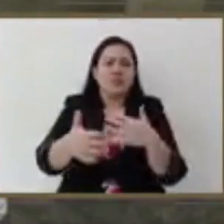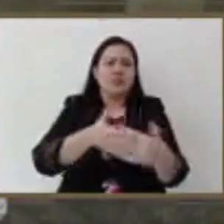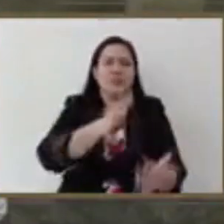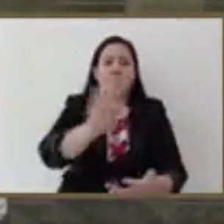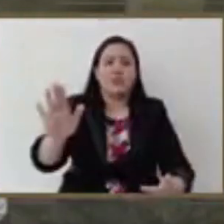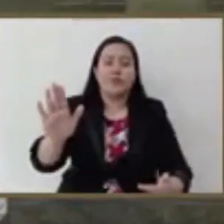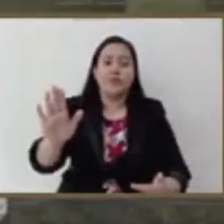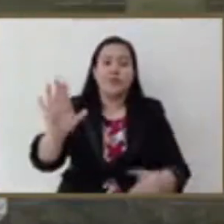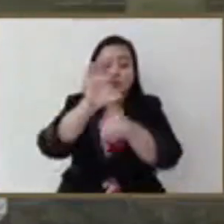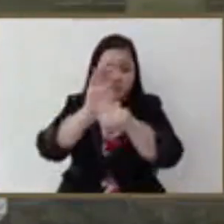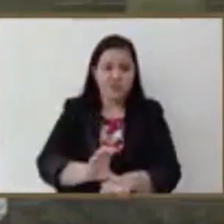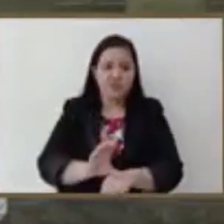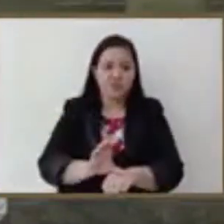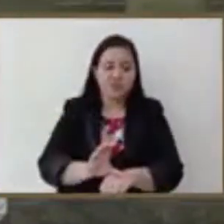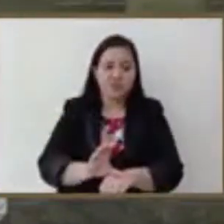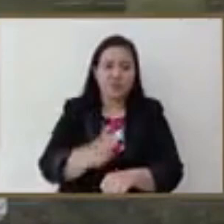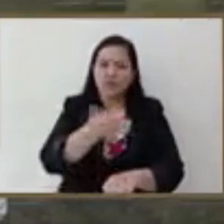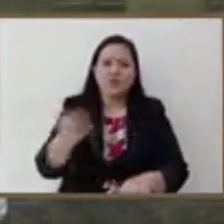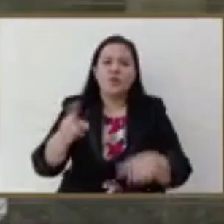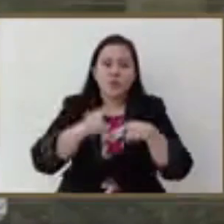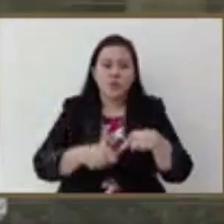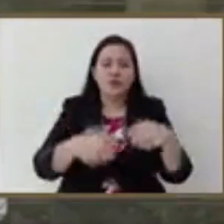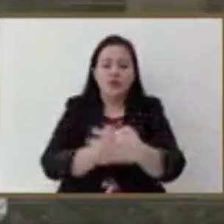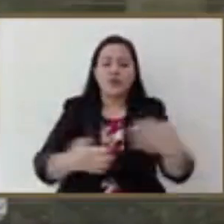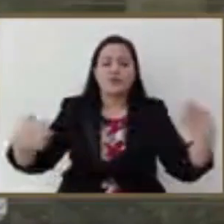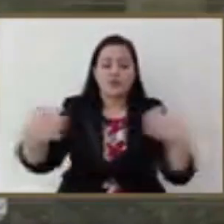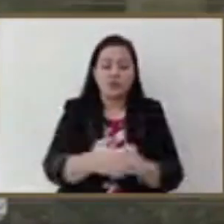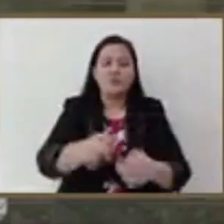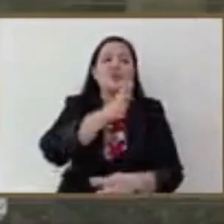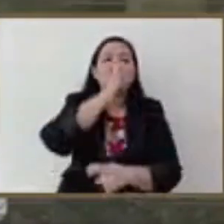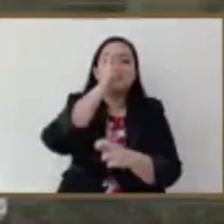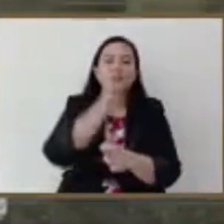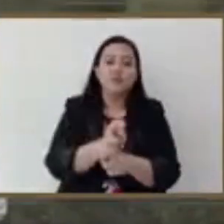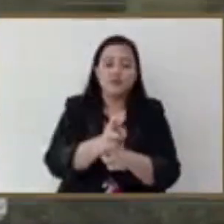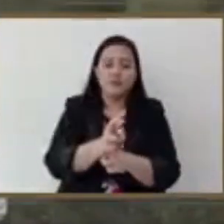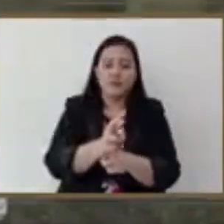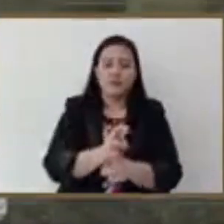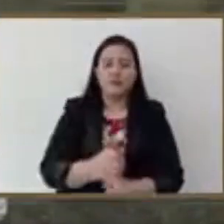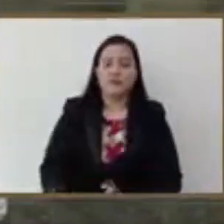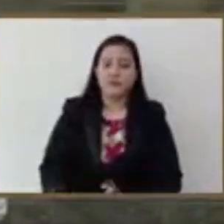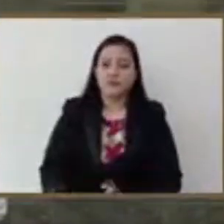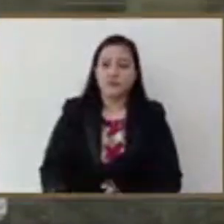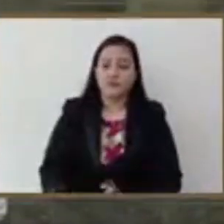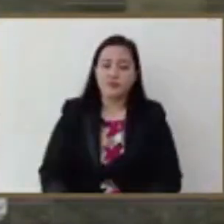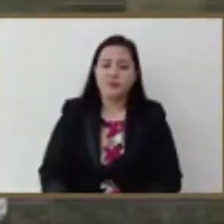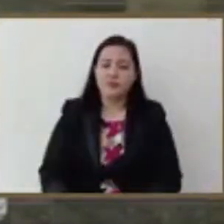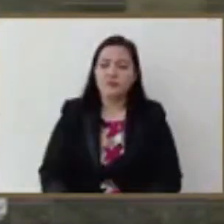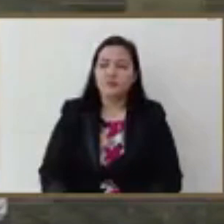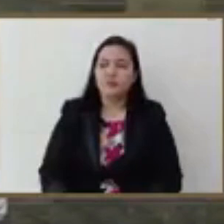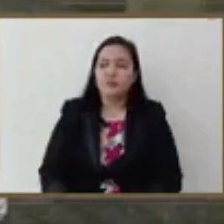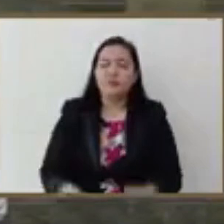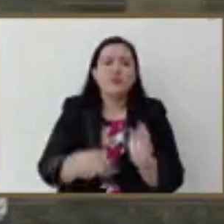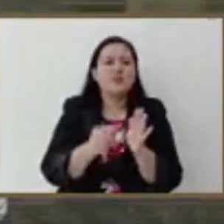buhay, hindi pwedeng ipagpalit ang tama. You understand? Kahit na po ang at anumang kalagayan po natin. Minsan